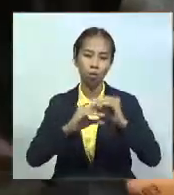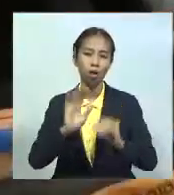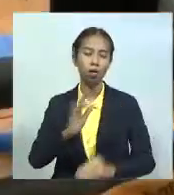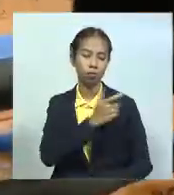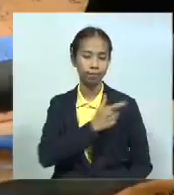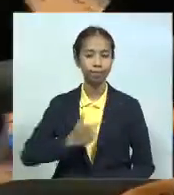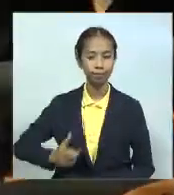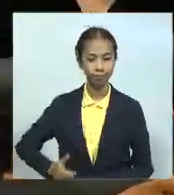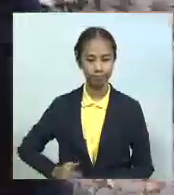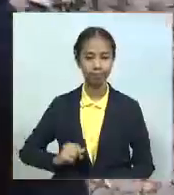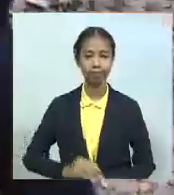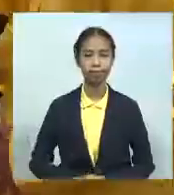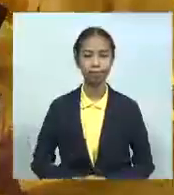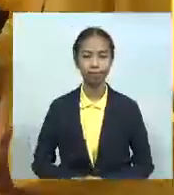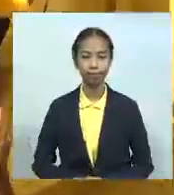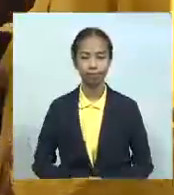จ้าอยู่หัว